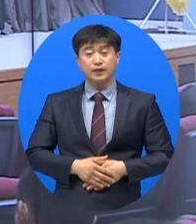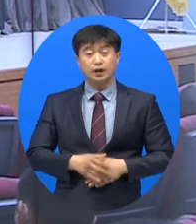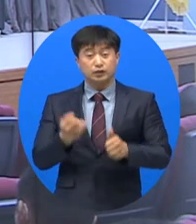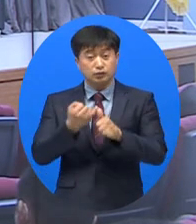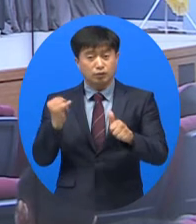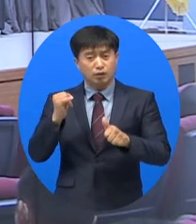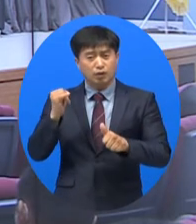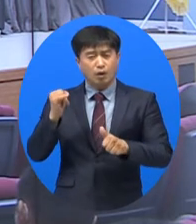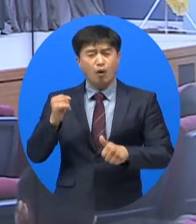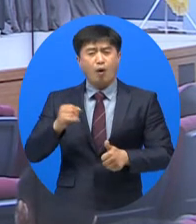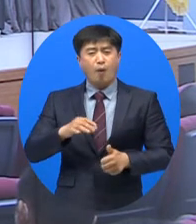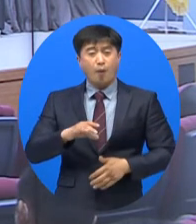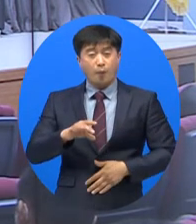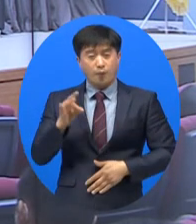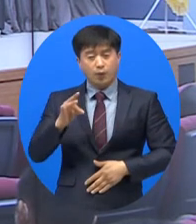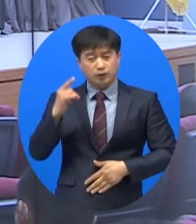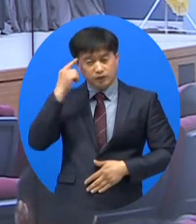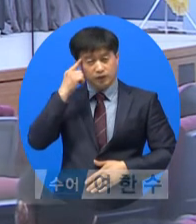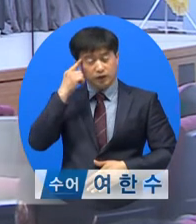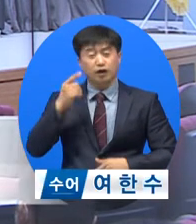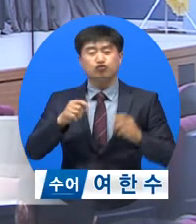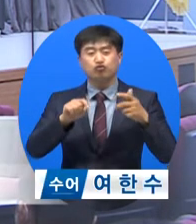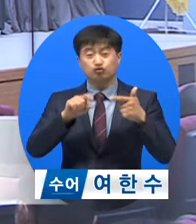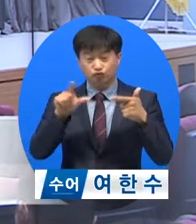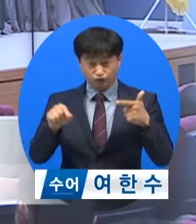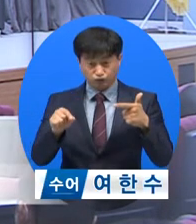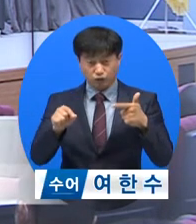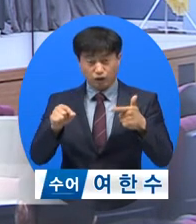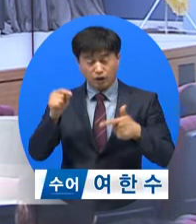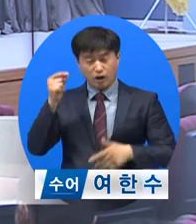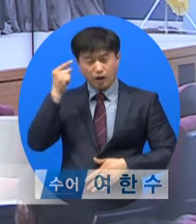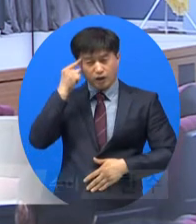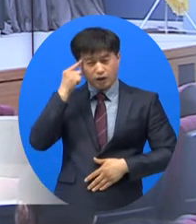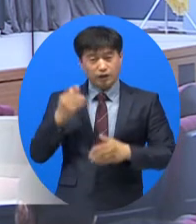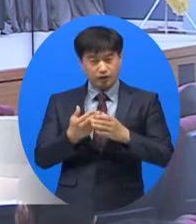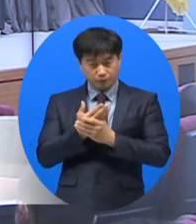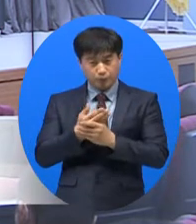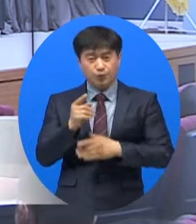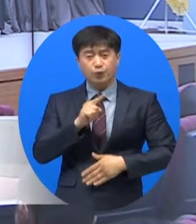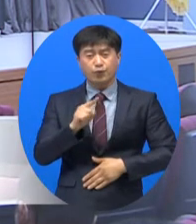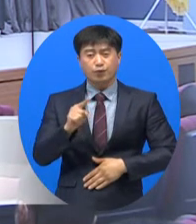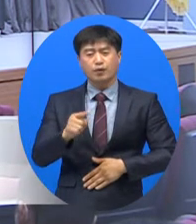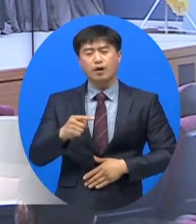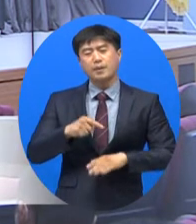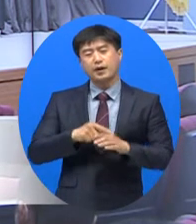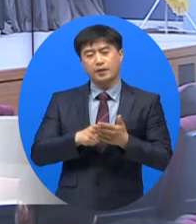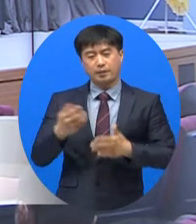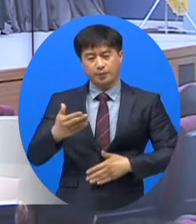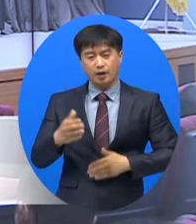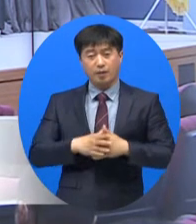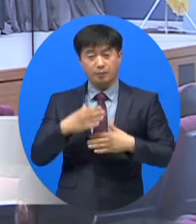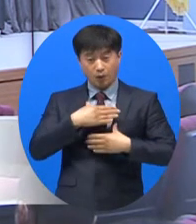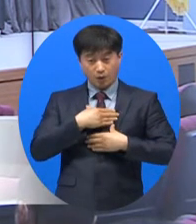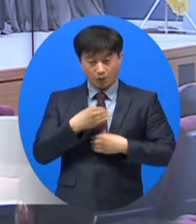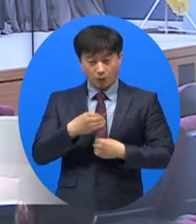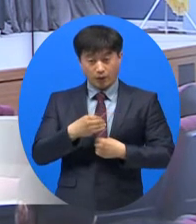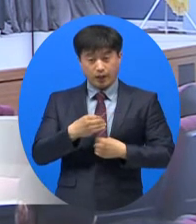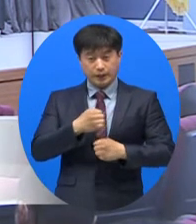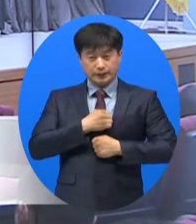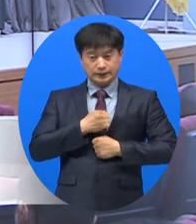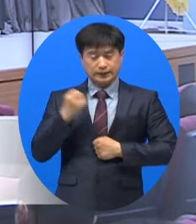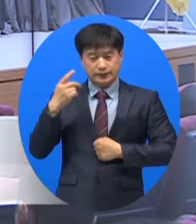6월 하면 가장 먼저 떠오르는 가슴아픈 말이죠 6.25 를 앞두고 경기도가 도민들과 함께 평화와 안보의 중요성을 다시